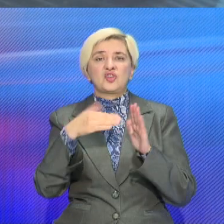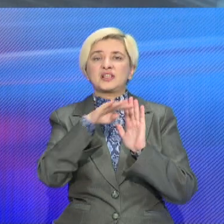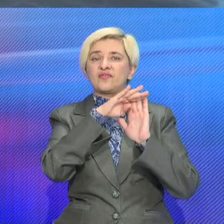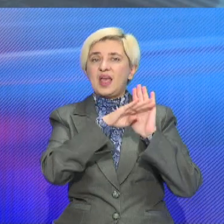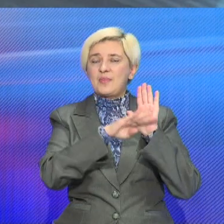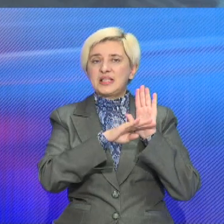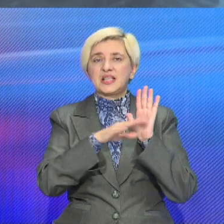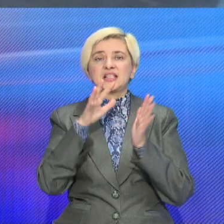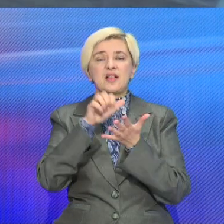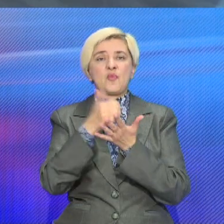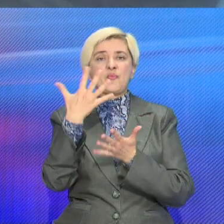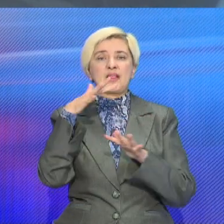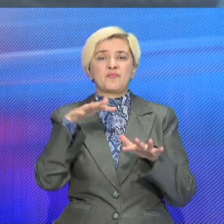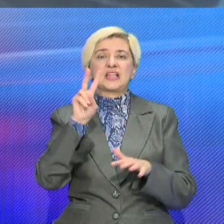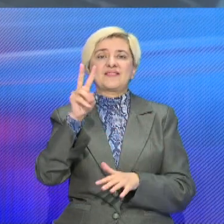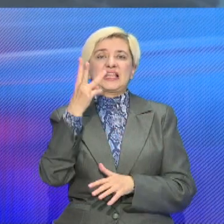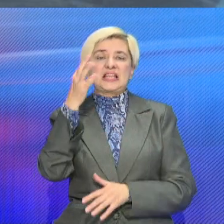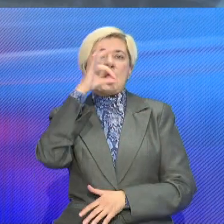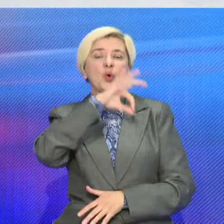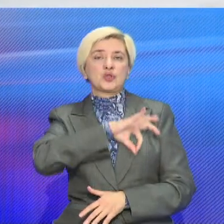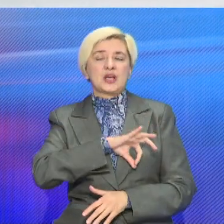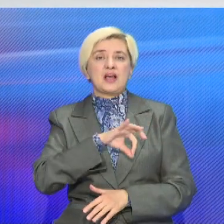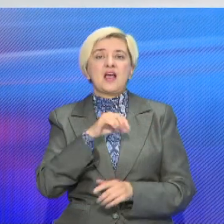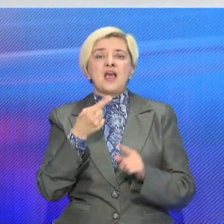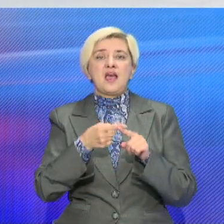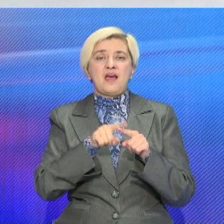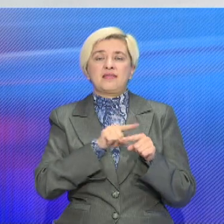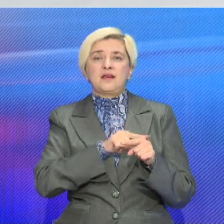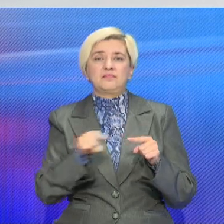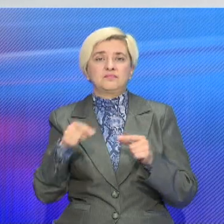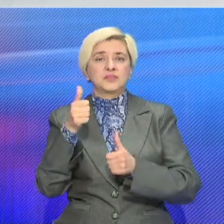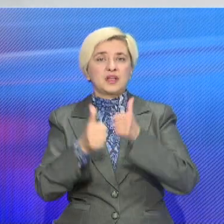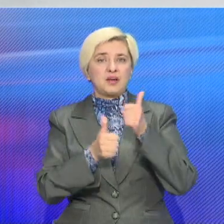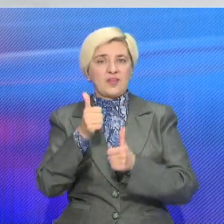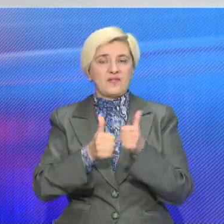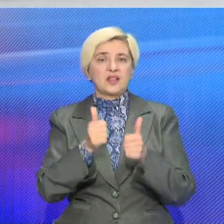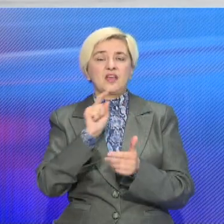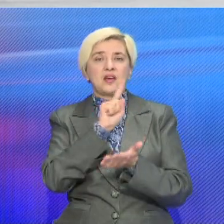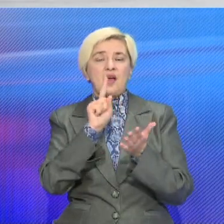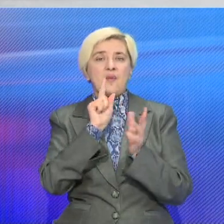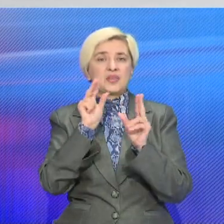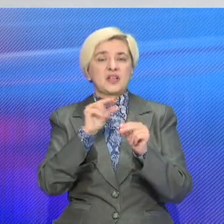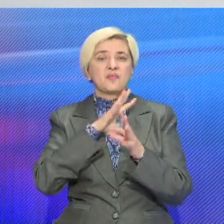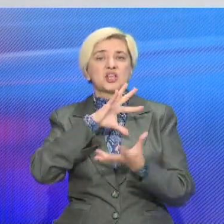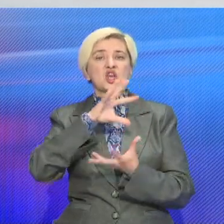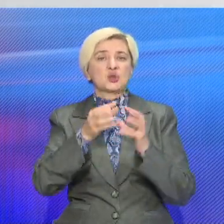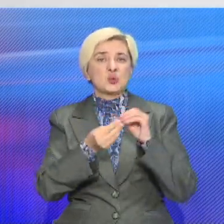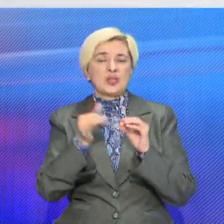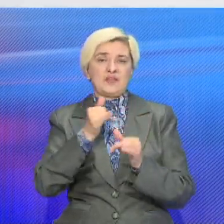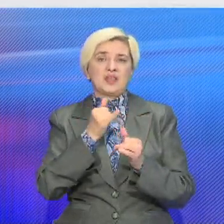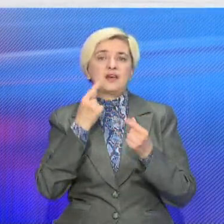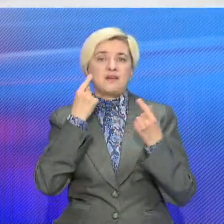5-е месца з 23 ачкамі. Гэта міні-серыя абяцала быць рэзультатыўнай і відовішнай. Абедзве каманды